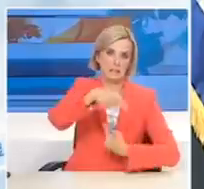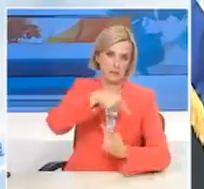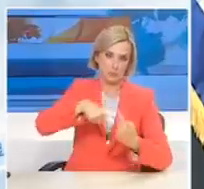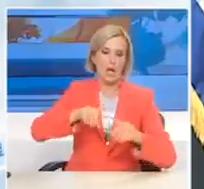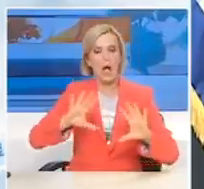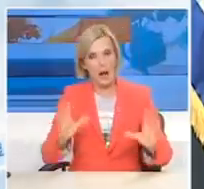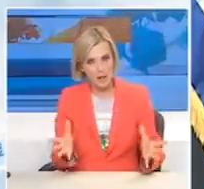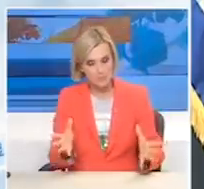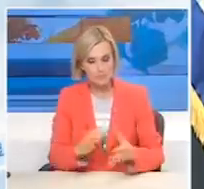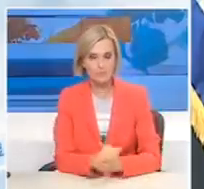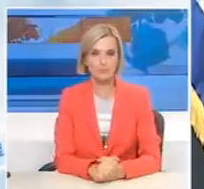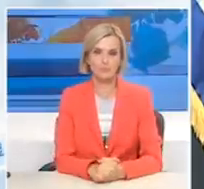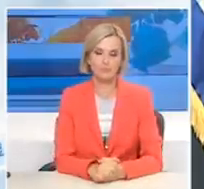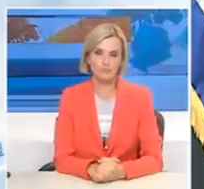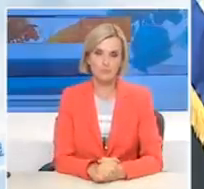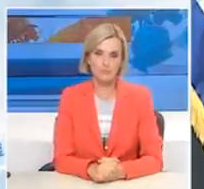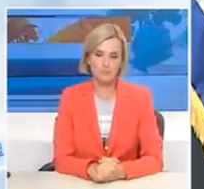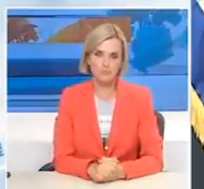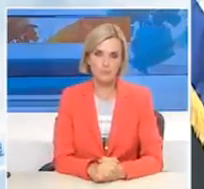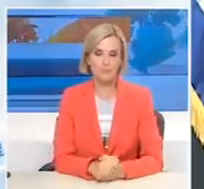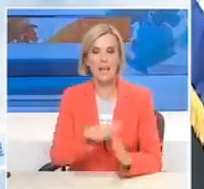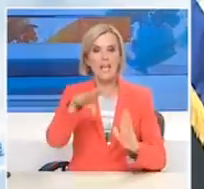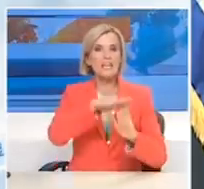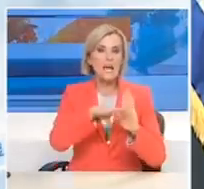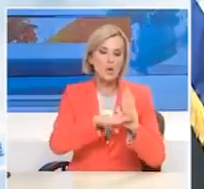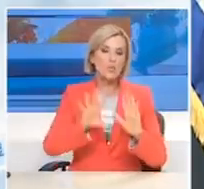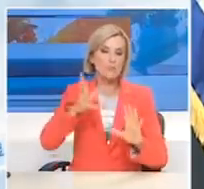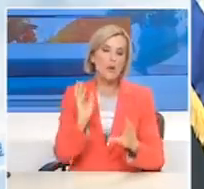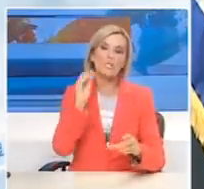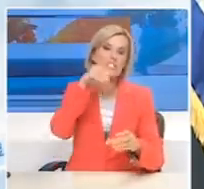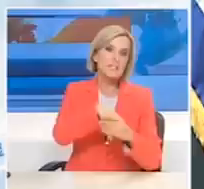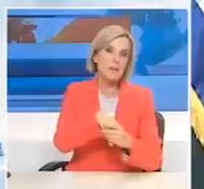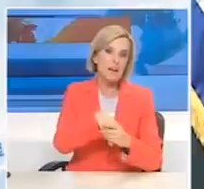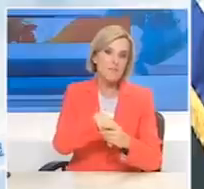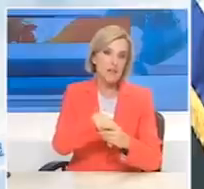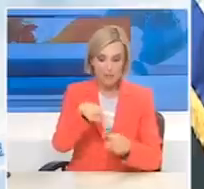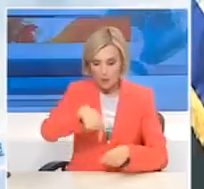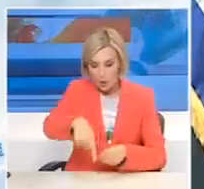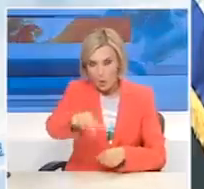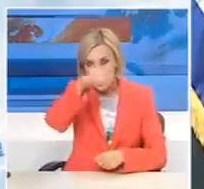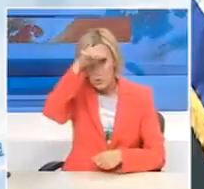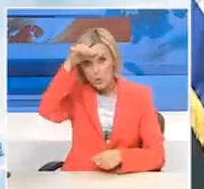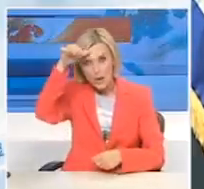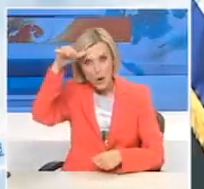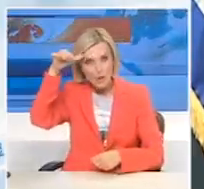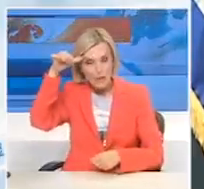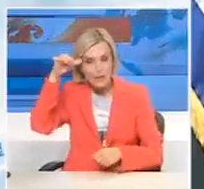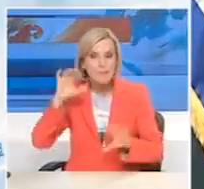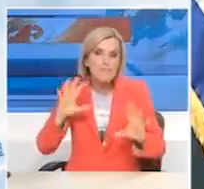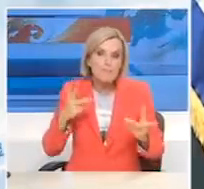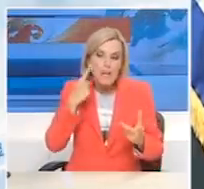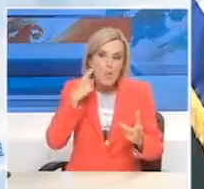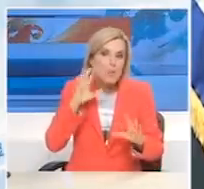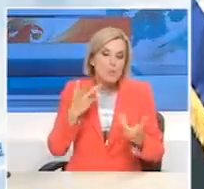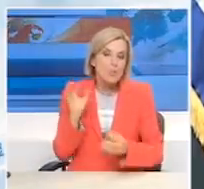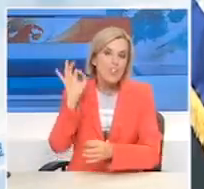Αλλά οι κανόνες ενδεχομένως θα περιλαμβάνουν το καλοκαίρι. Και αν μπορέσουμε να φτάσουμε σε μια κατάσταση στην οποία θα μιλάμε για